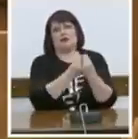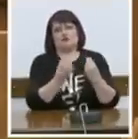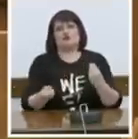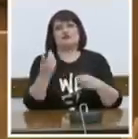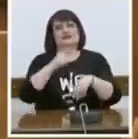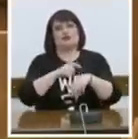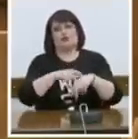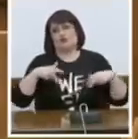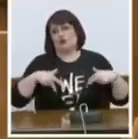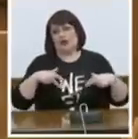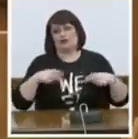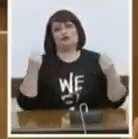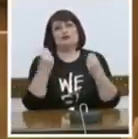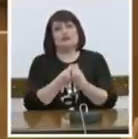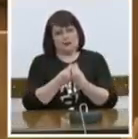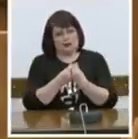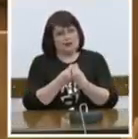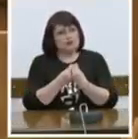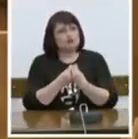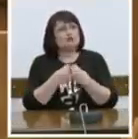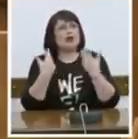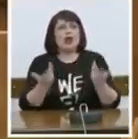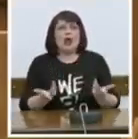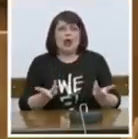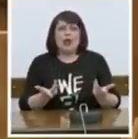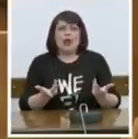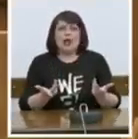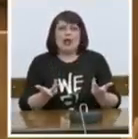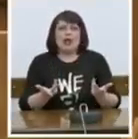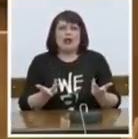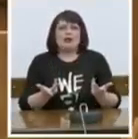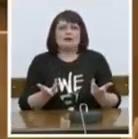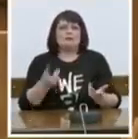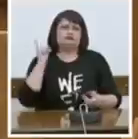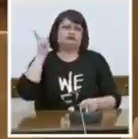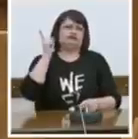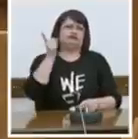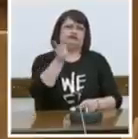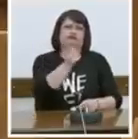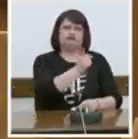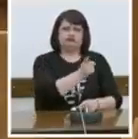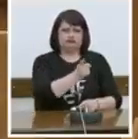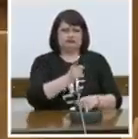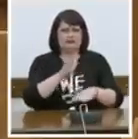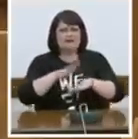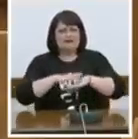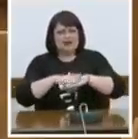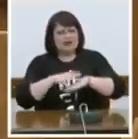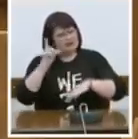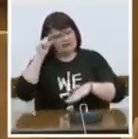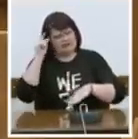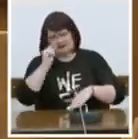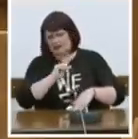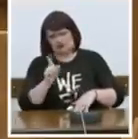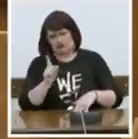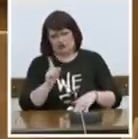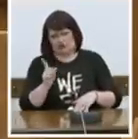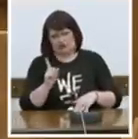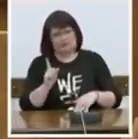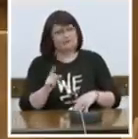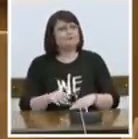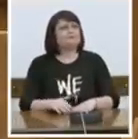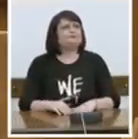κράτος, αλλά συχνά στοχοποιούνται σαν να φταίνε αυτοί. Νήσιν 2, σαν